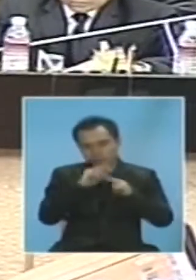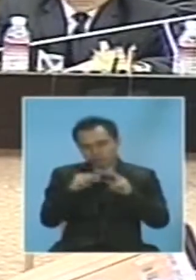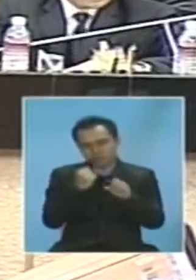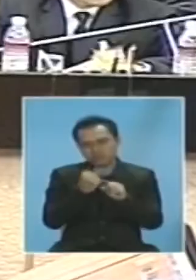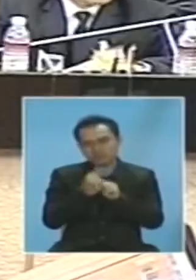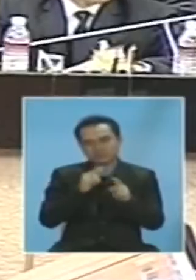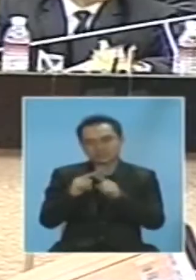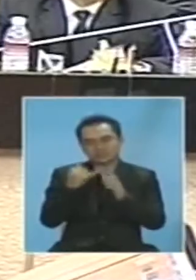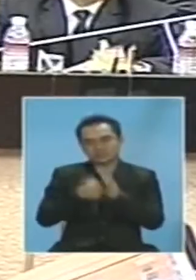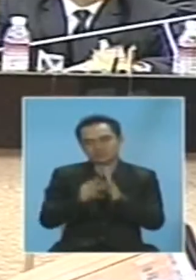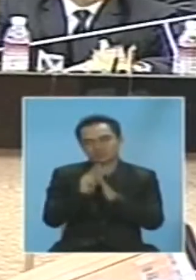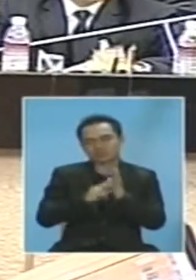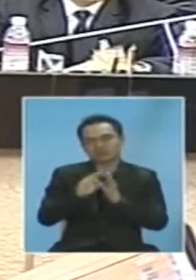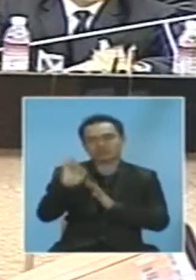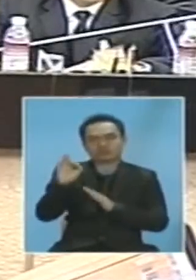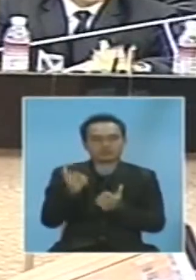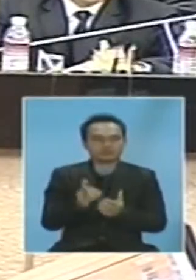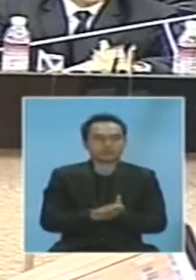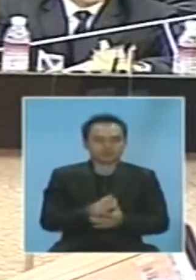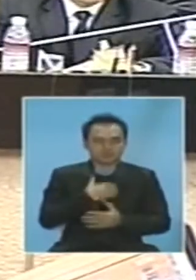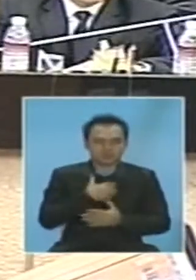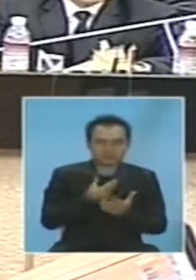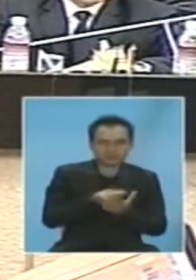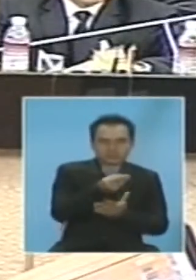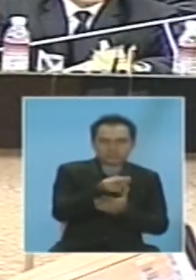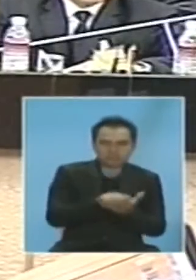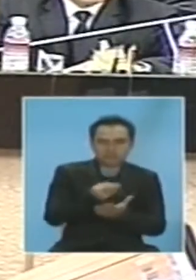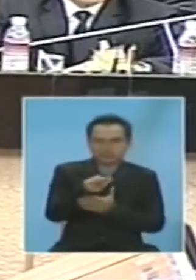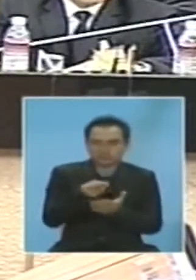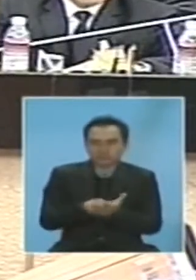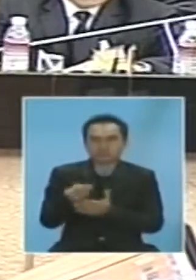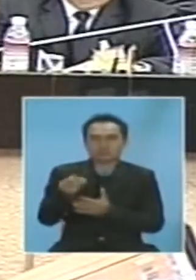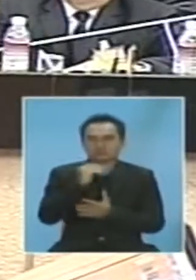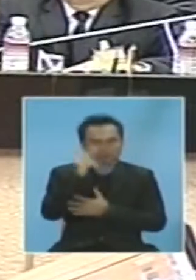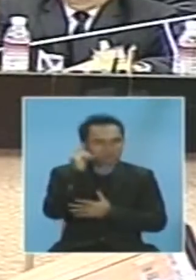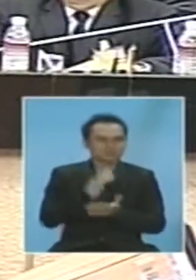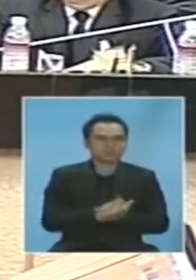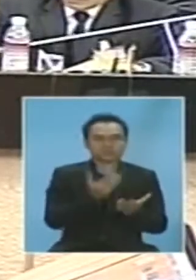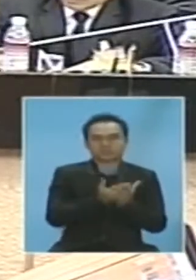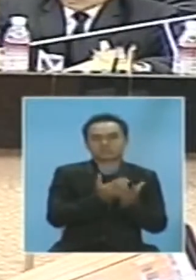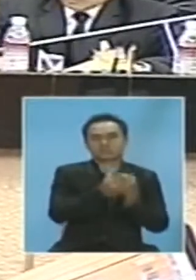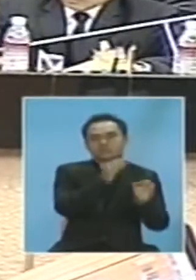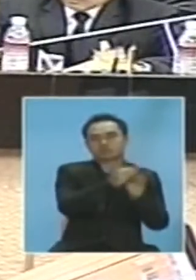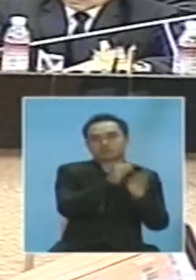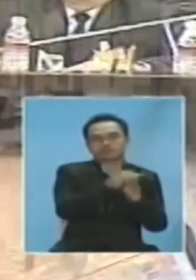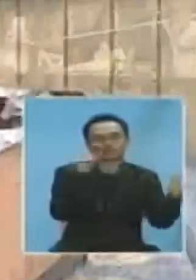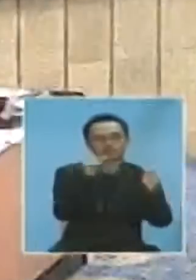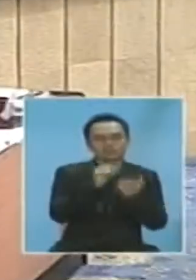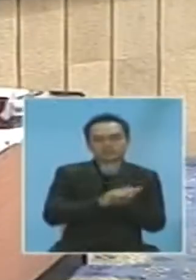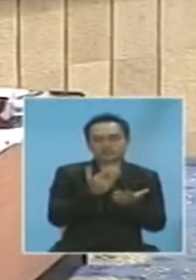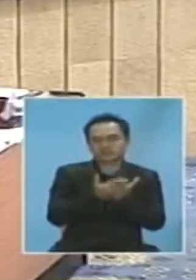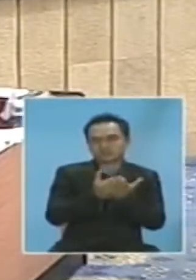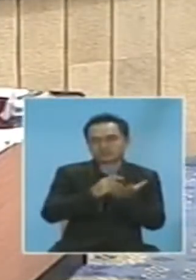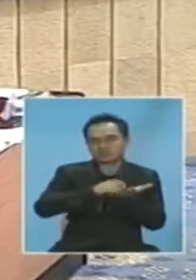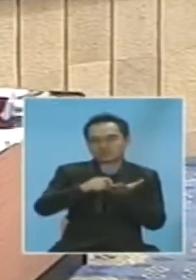จากนั้นเพื่อไม่ให้เกิดการรั่วไหลในการจ่ายเงินจึงให้มีการจ่ายเงินเข้าบัญชีชาวนาโดยตรงผ่านธนา